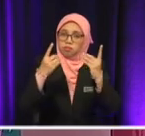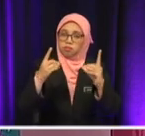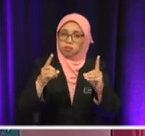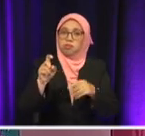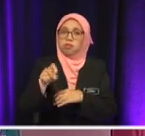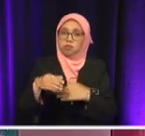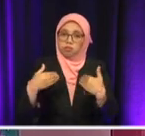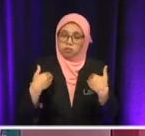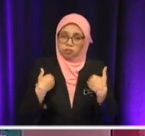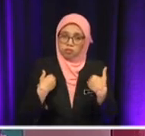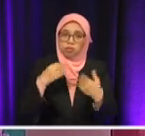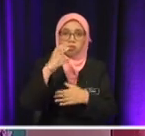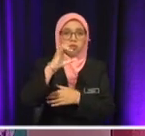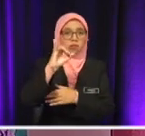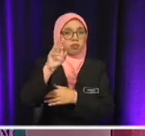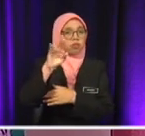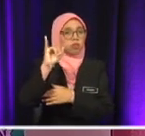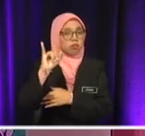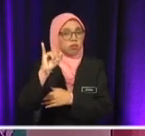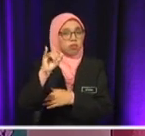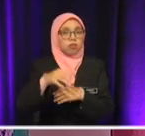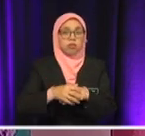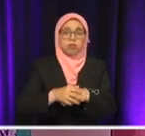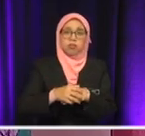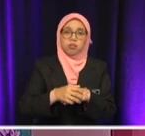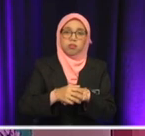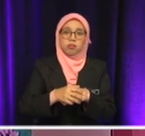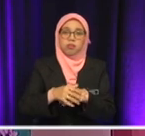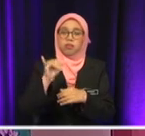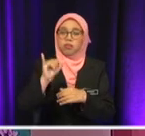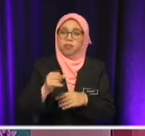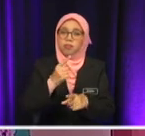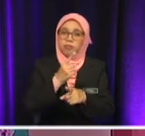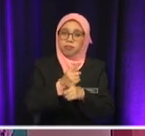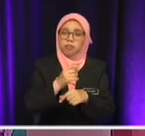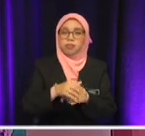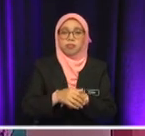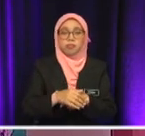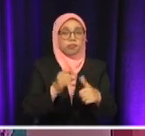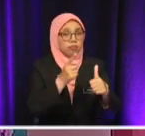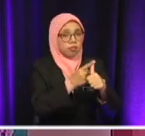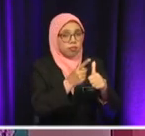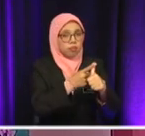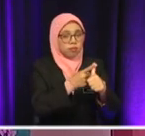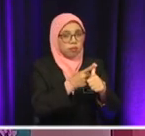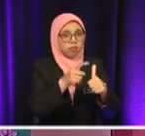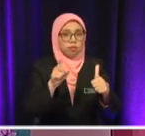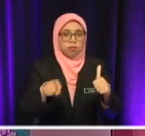ada ciri-ciri profesional. Ada empat ciri profesional. Yang pertama ialah kamu perlu